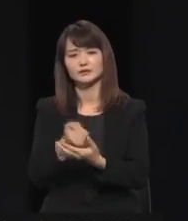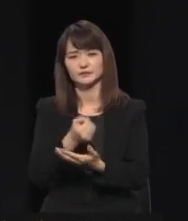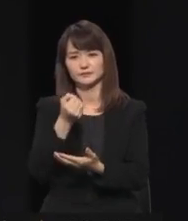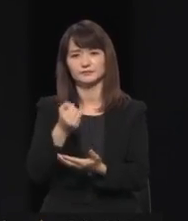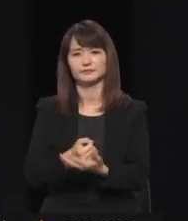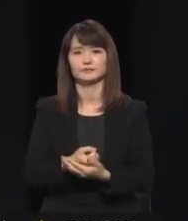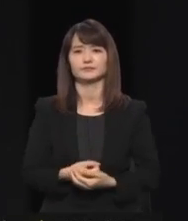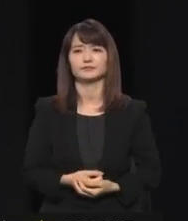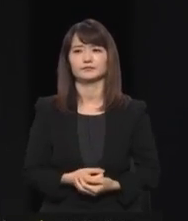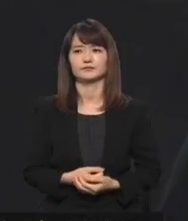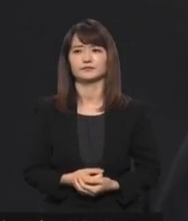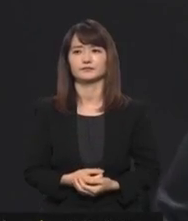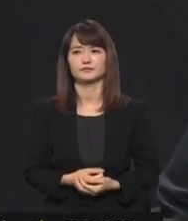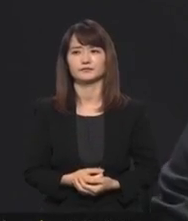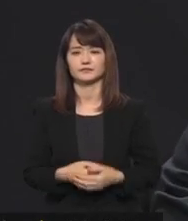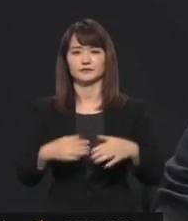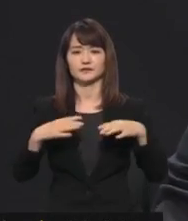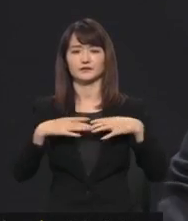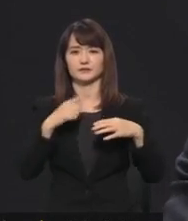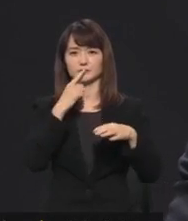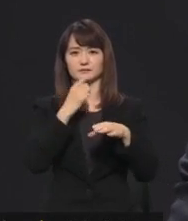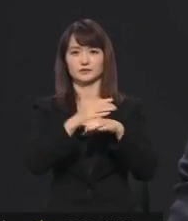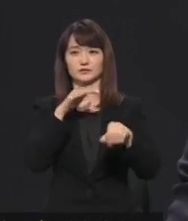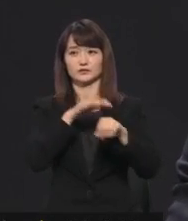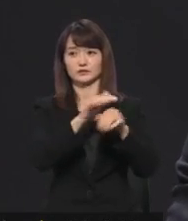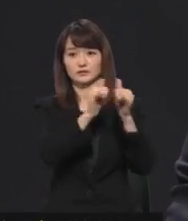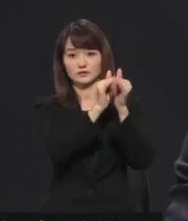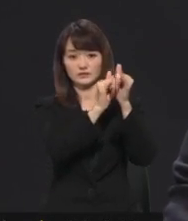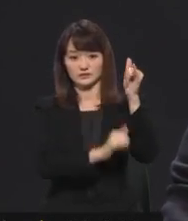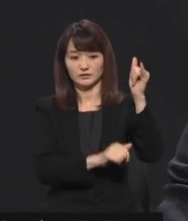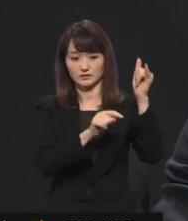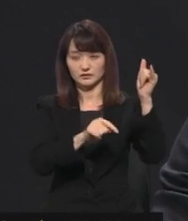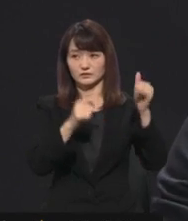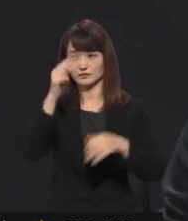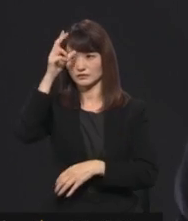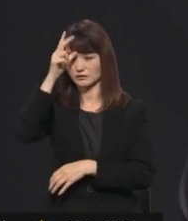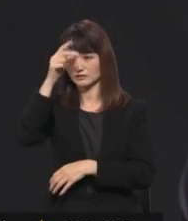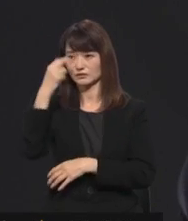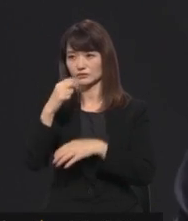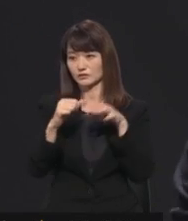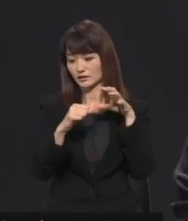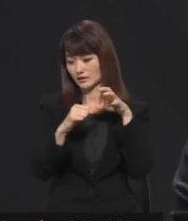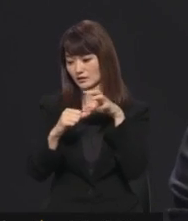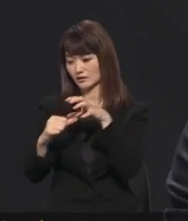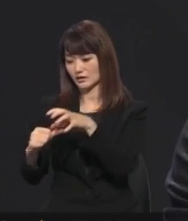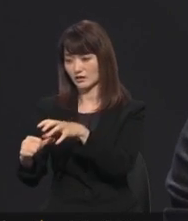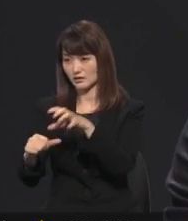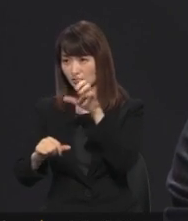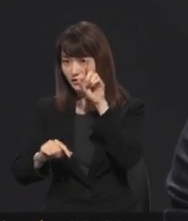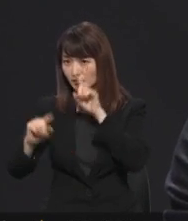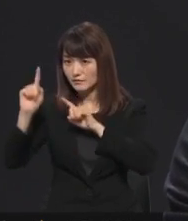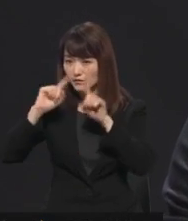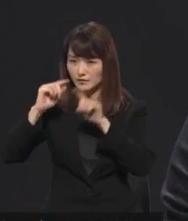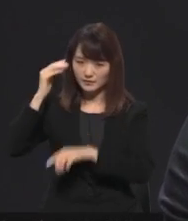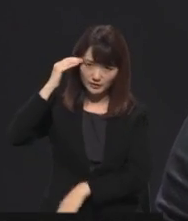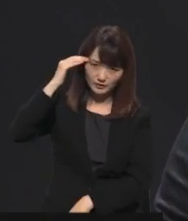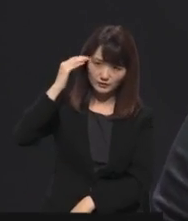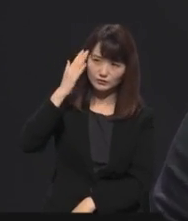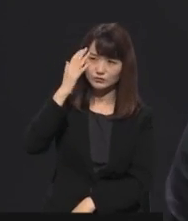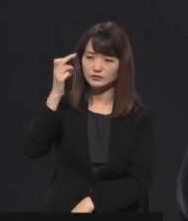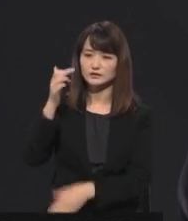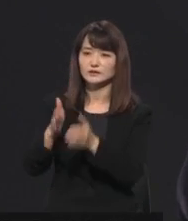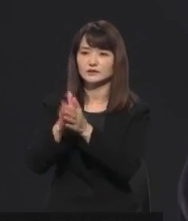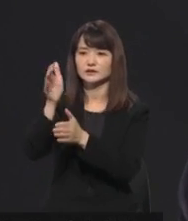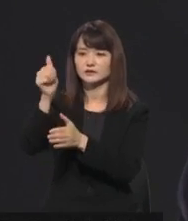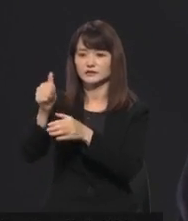아랑 스러운 민주주의 역사가 경찰 수사 외압 으로 훼손돼 떤 일이 울산 시장 아명 수사 논란 으로 드러난 바가 있습니다 그리고 그